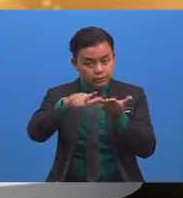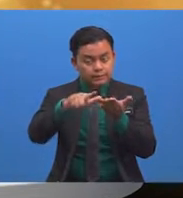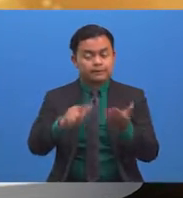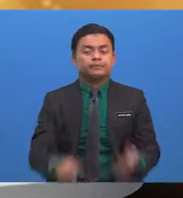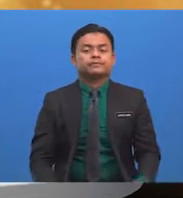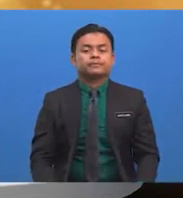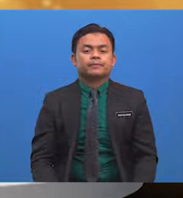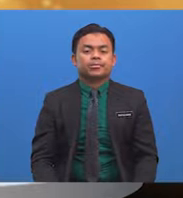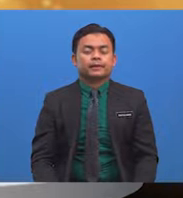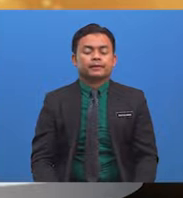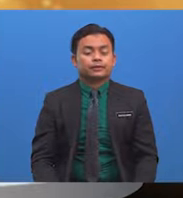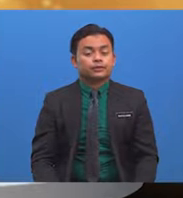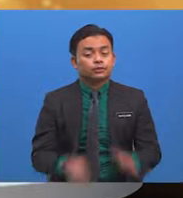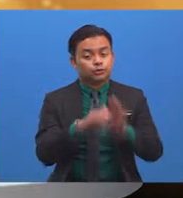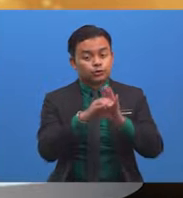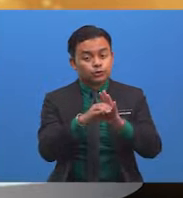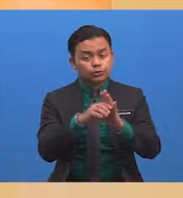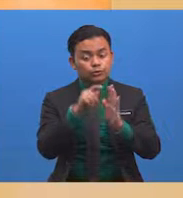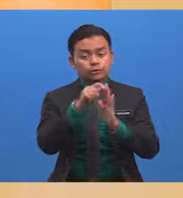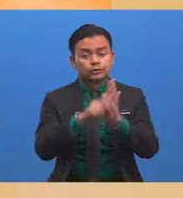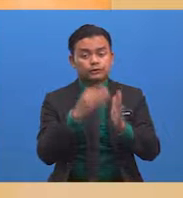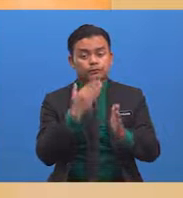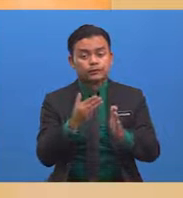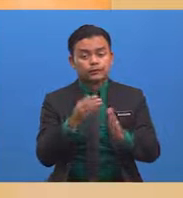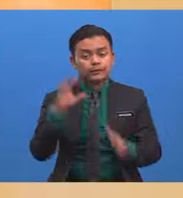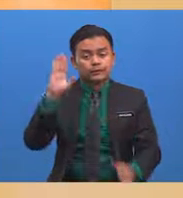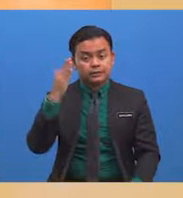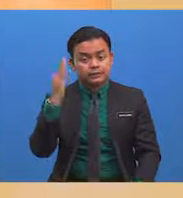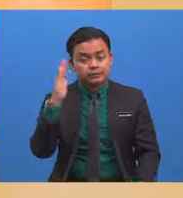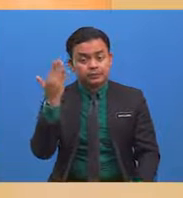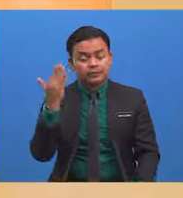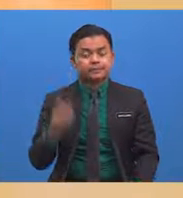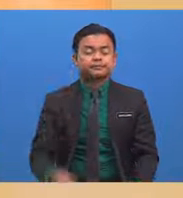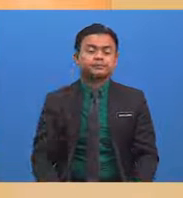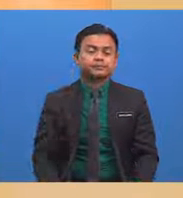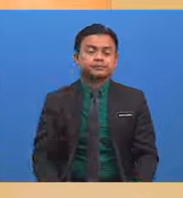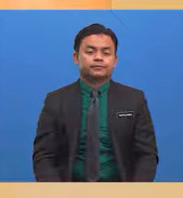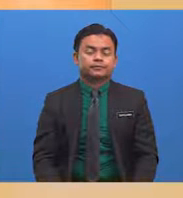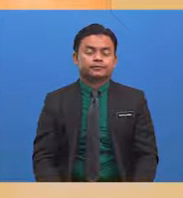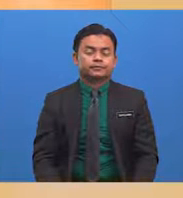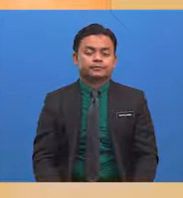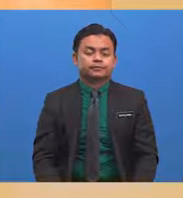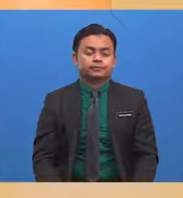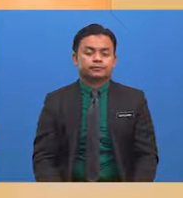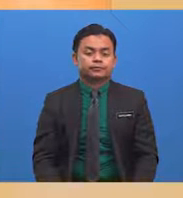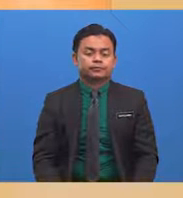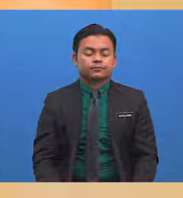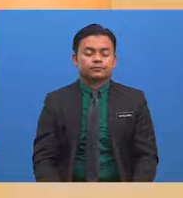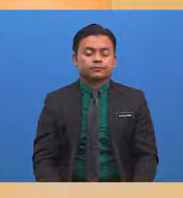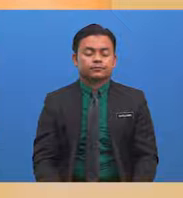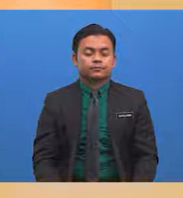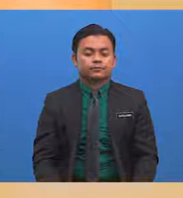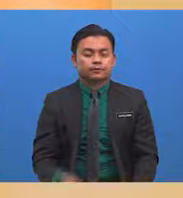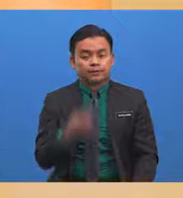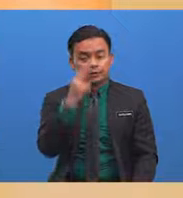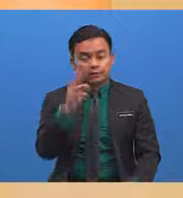terbaik, permukaan cermin. Uji kaji ini berpandukan kepada buku teks